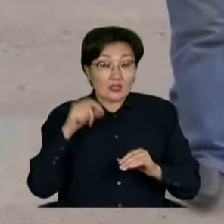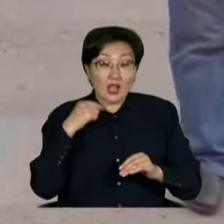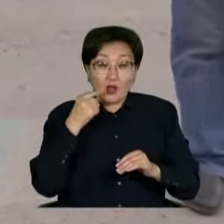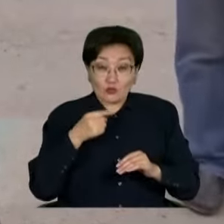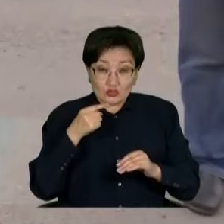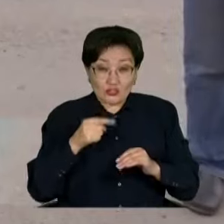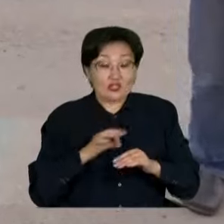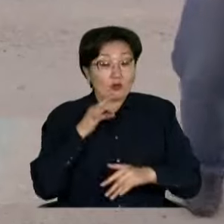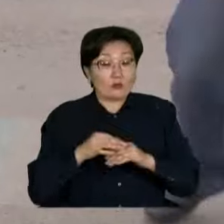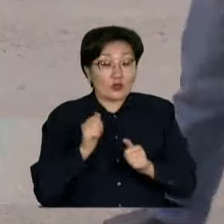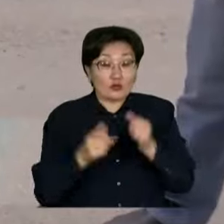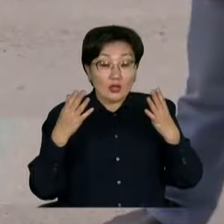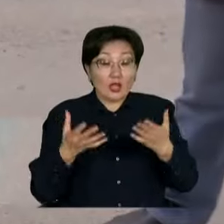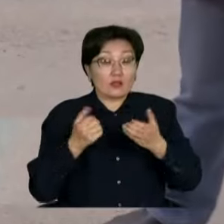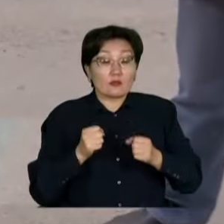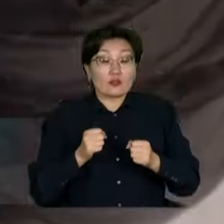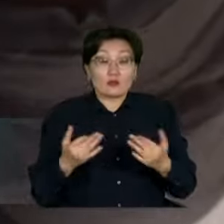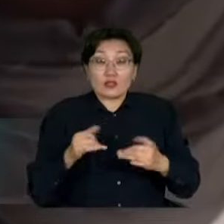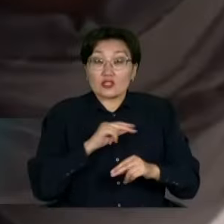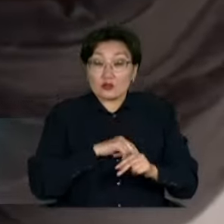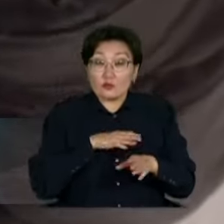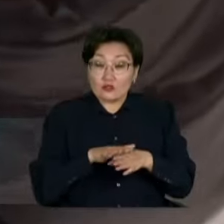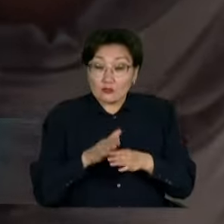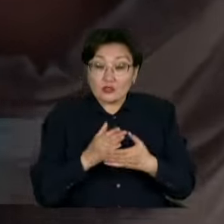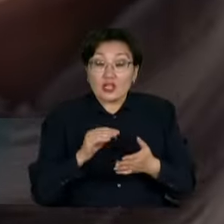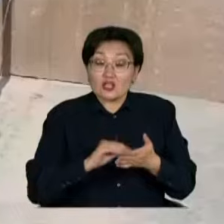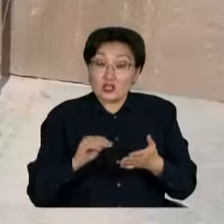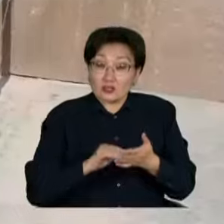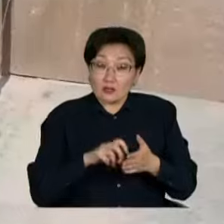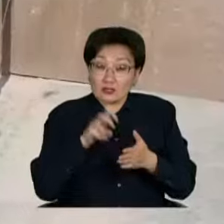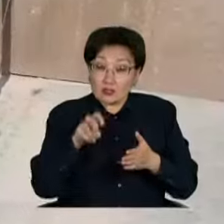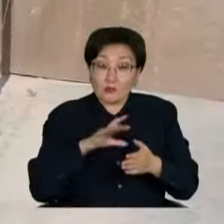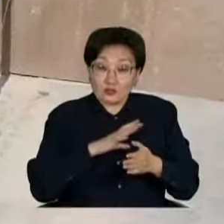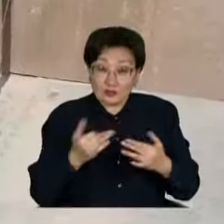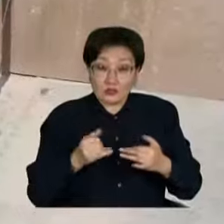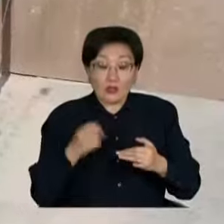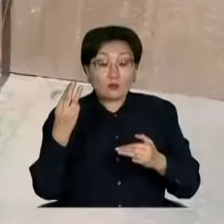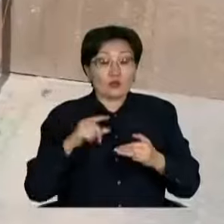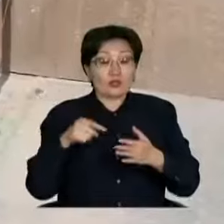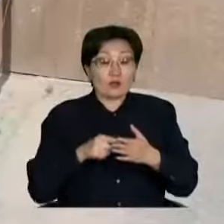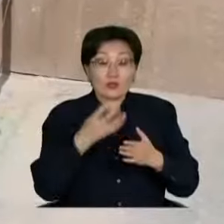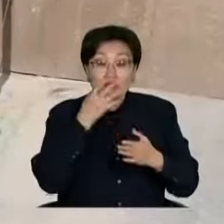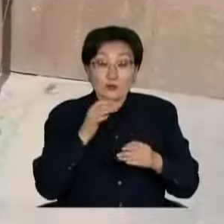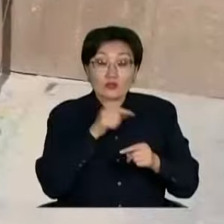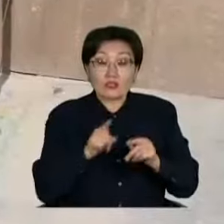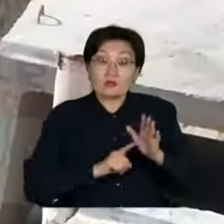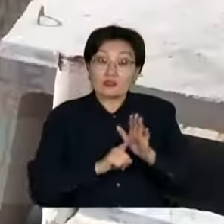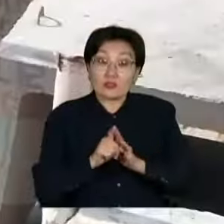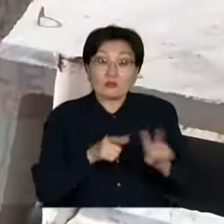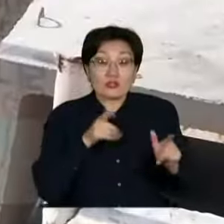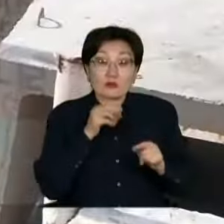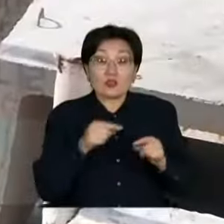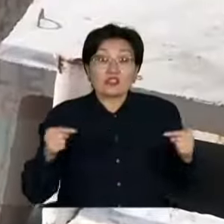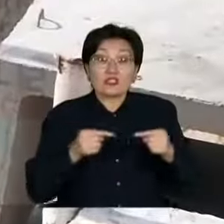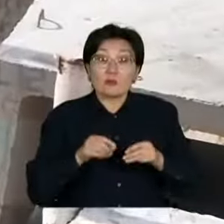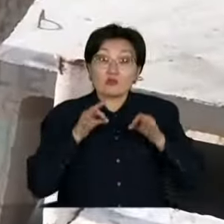жатыр. Енді біз қолымыздан келгенін жұмысымызды жасап, жазатын хатымызды жазып жатырмыз. Айта кетейік, Ақтау қаласында жылыту маусымына дайындық барысында